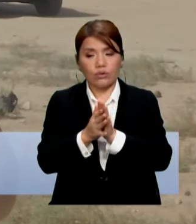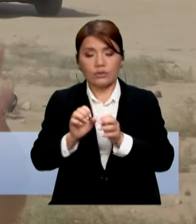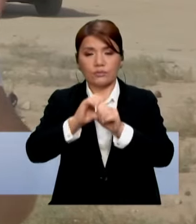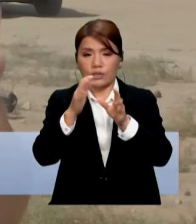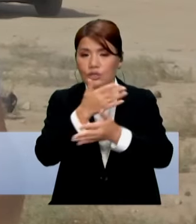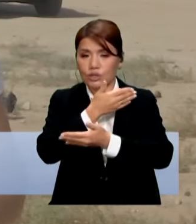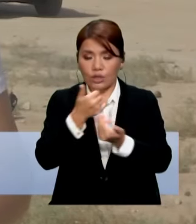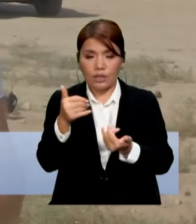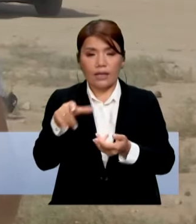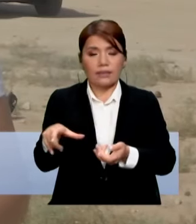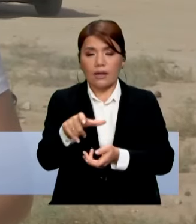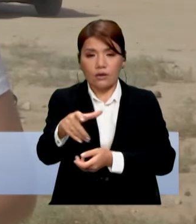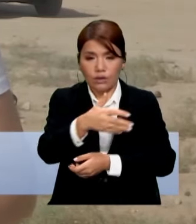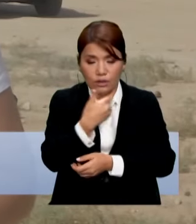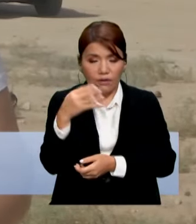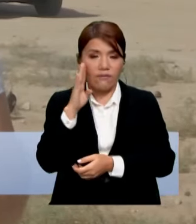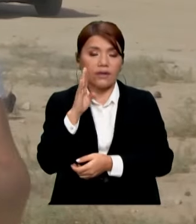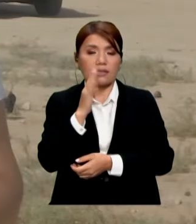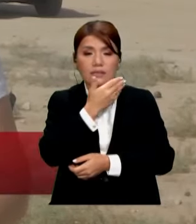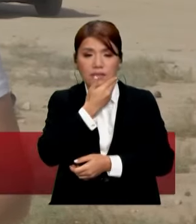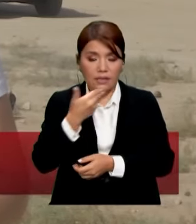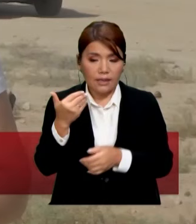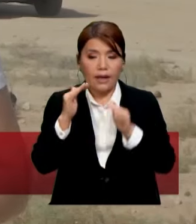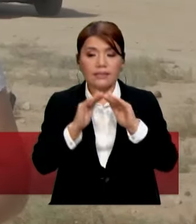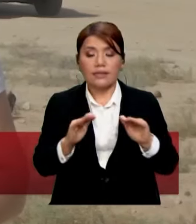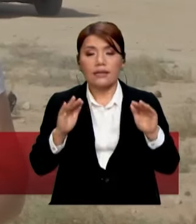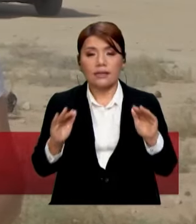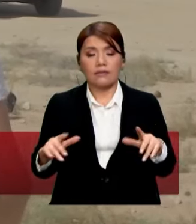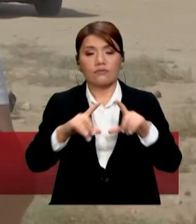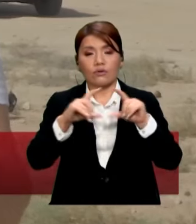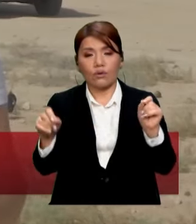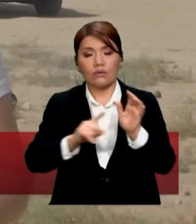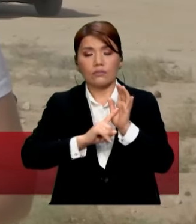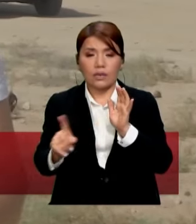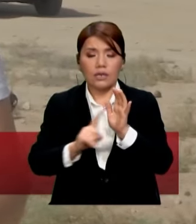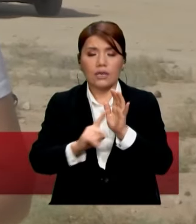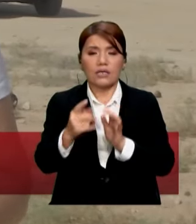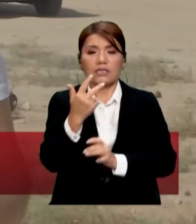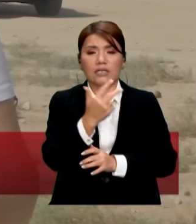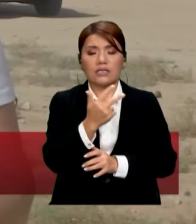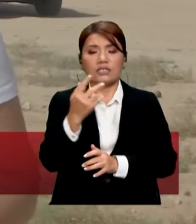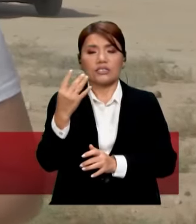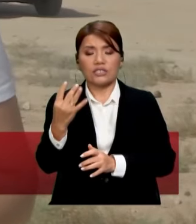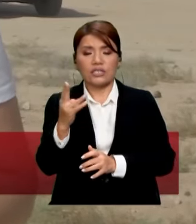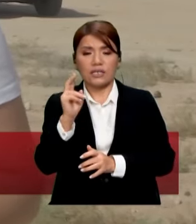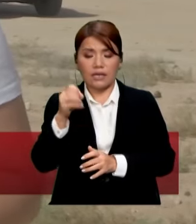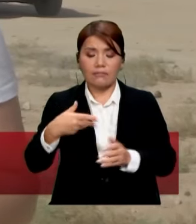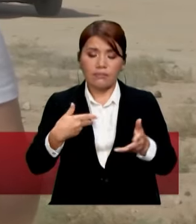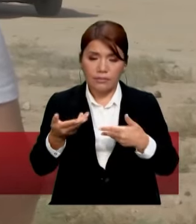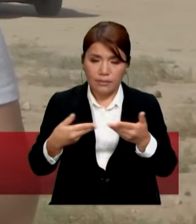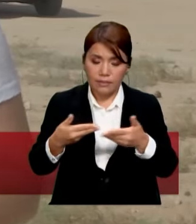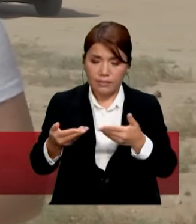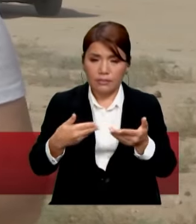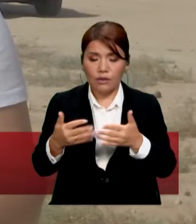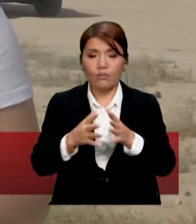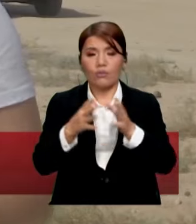нет ни дорог, ни питьевой воды. А детям приходится идти 3-4 километра пешком до школы.